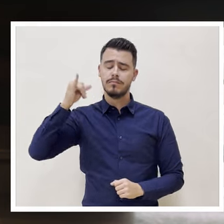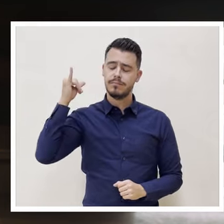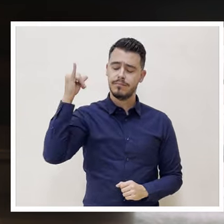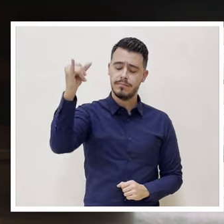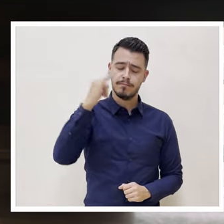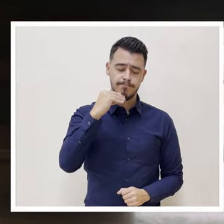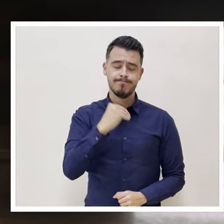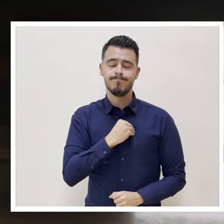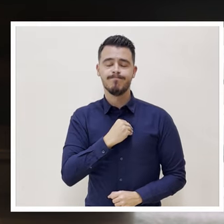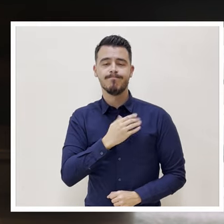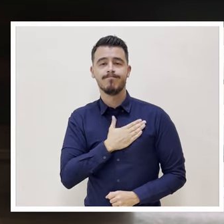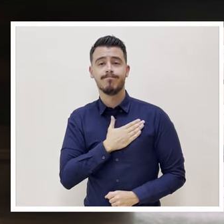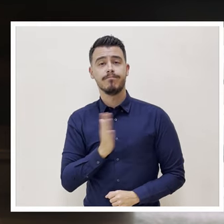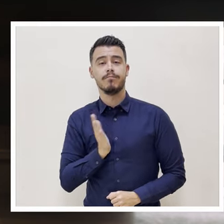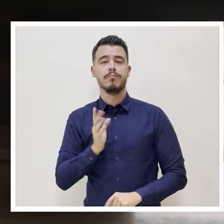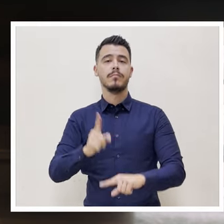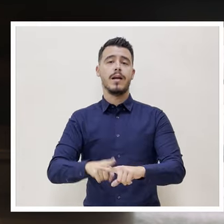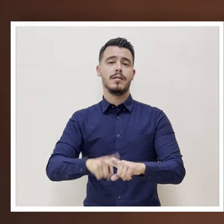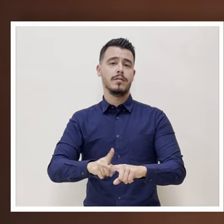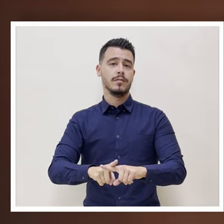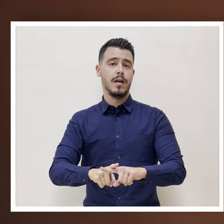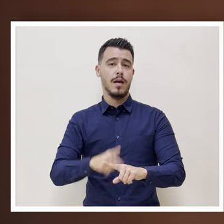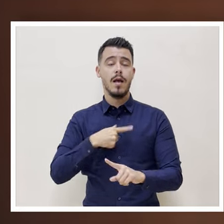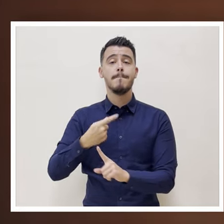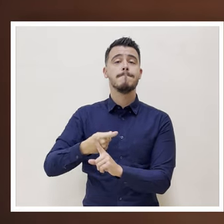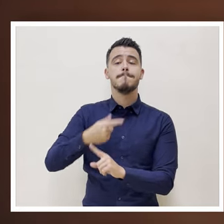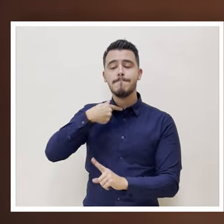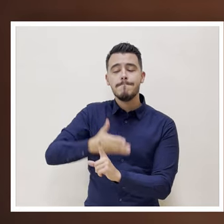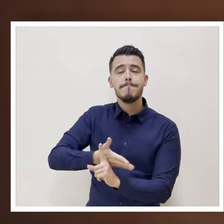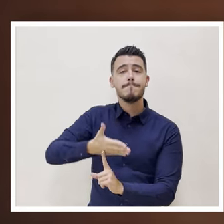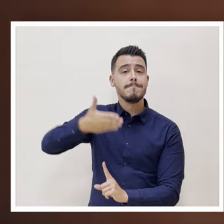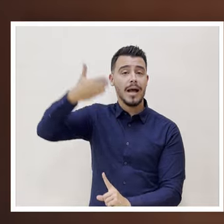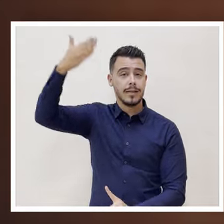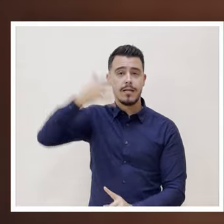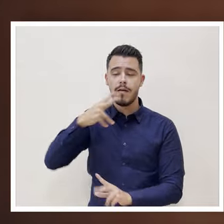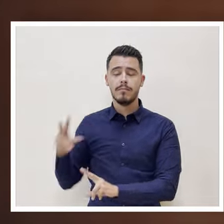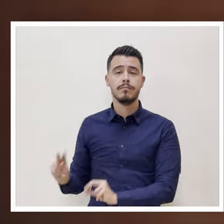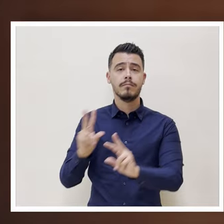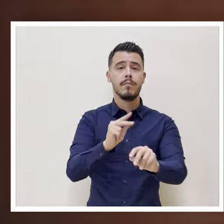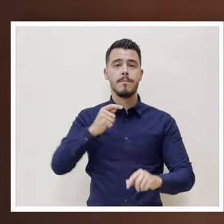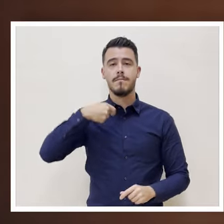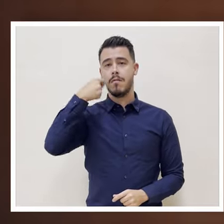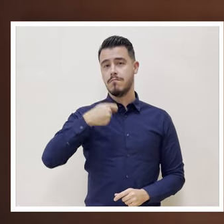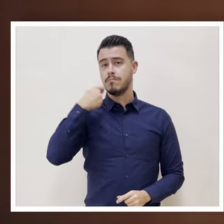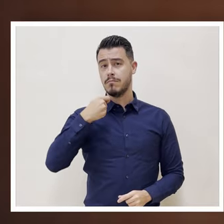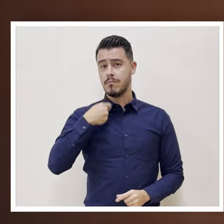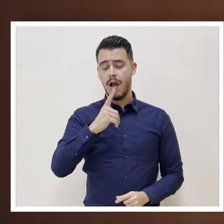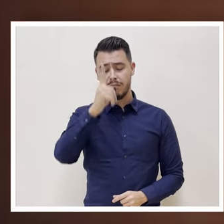πατρίδας πάντοτε θα κατέχει ξεχωριστή θέση στην καρδιά του Έλληνα. Η πατρίδα είναι η